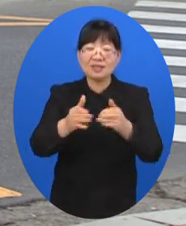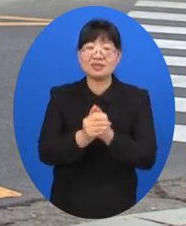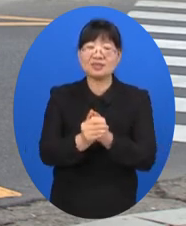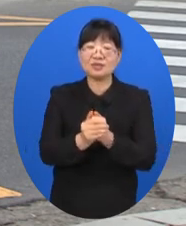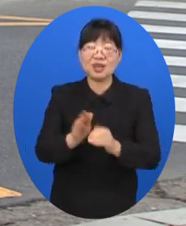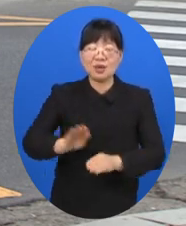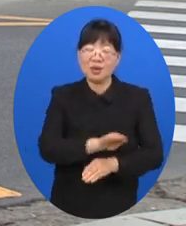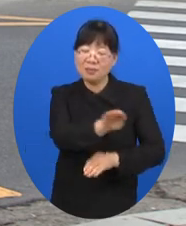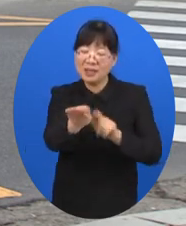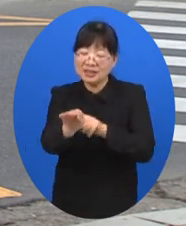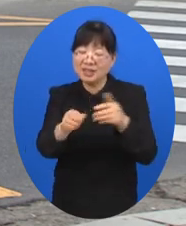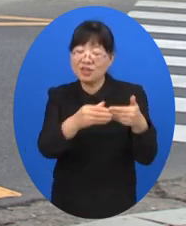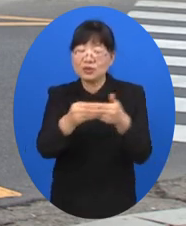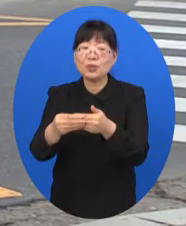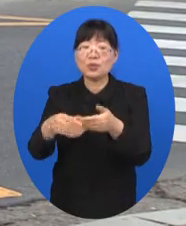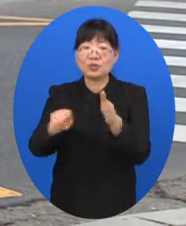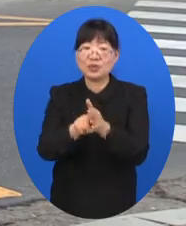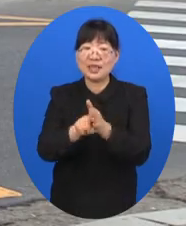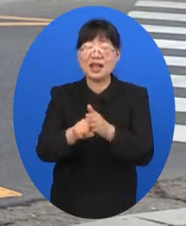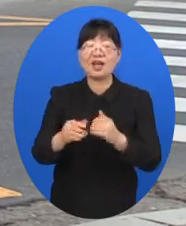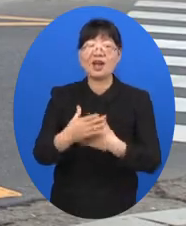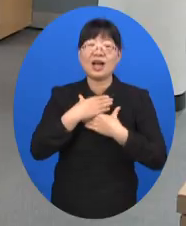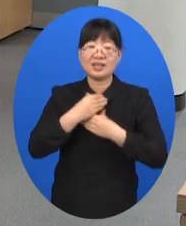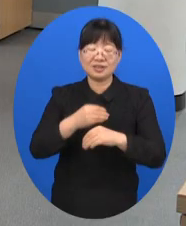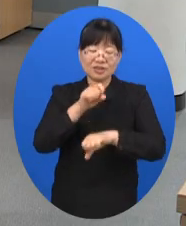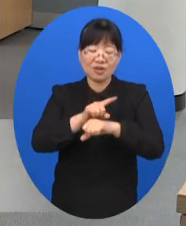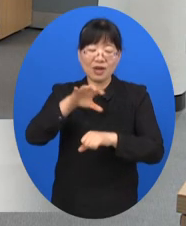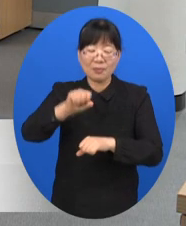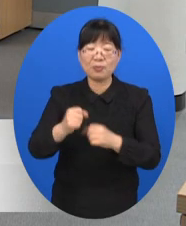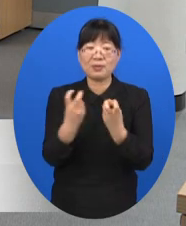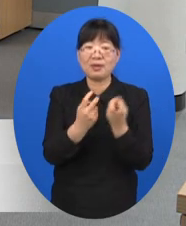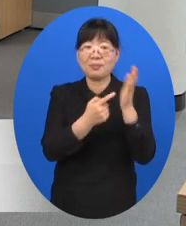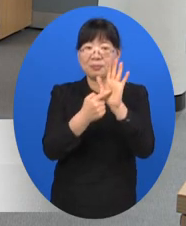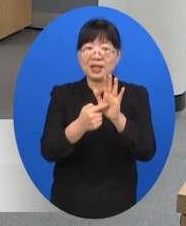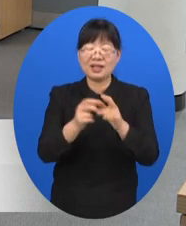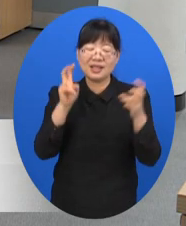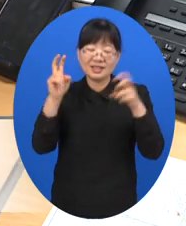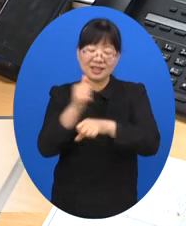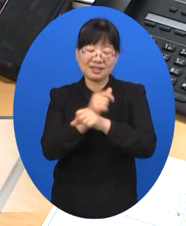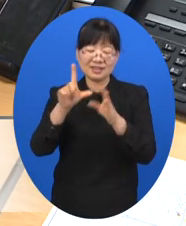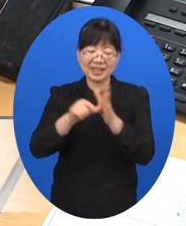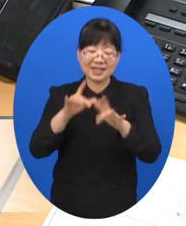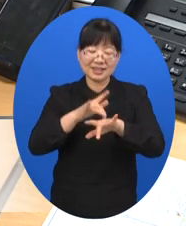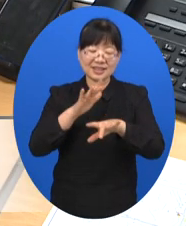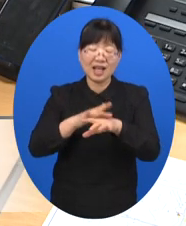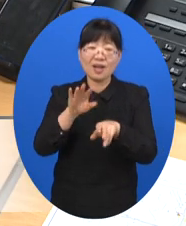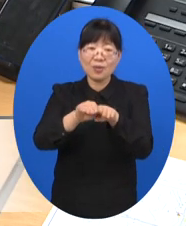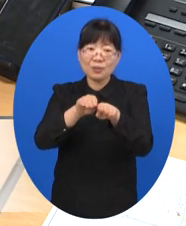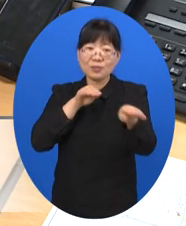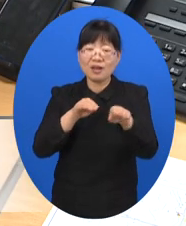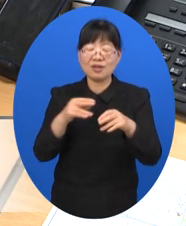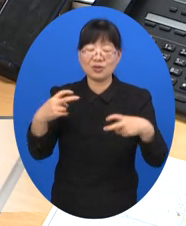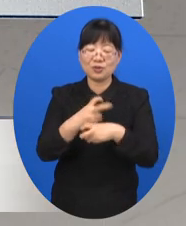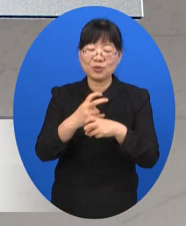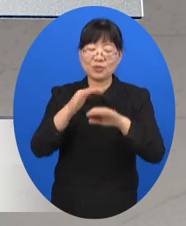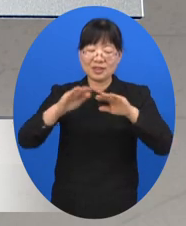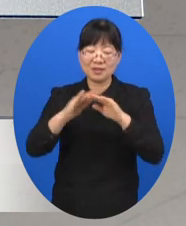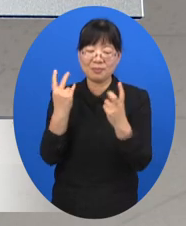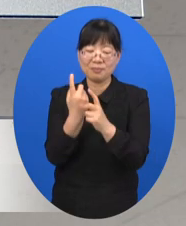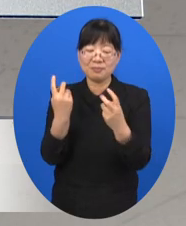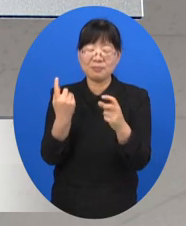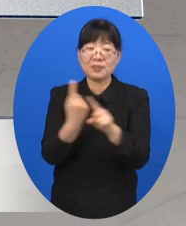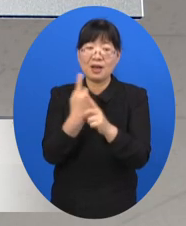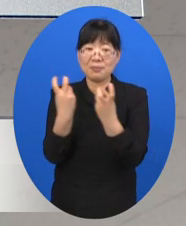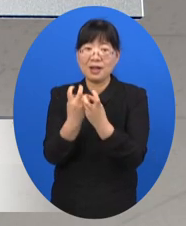통한 통행 안전성 확보 방안이 제시됐습니다. 이처럼 출퇴근길 상습 정체와 교통 안전 개선 방안을 만든 곳은